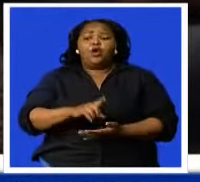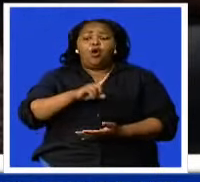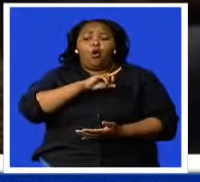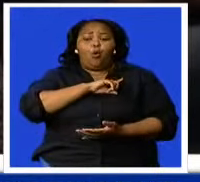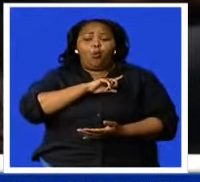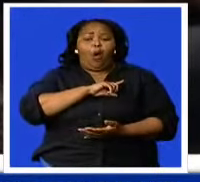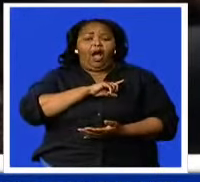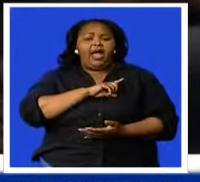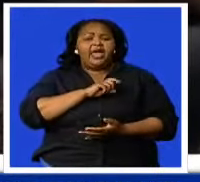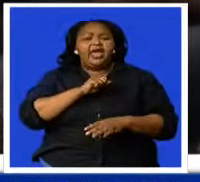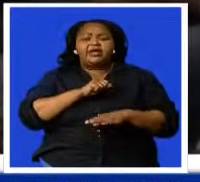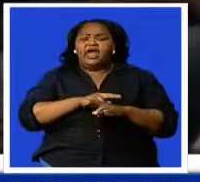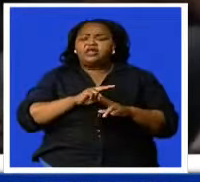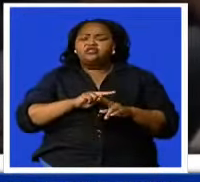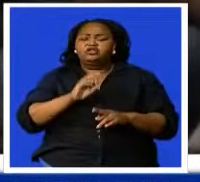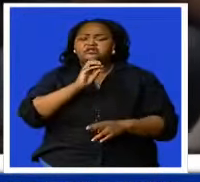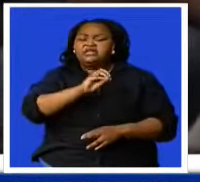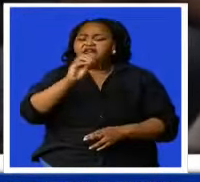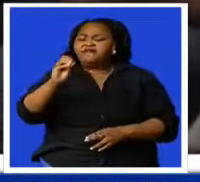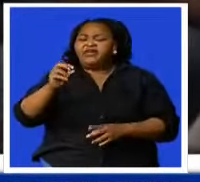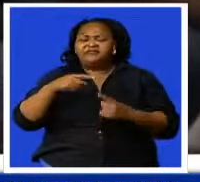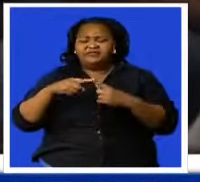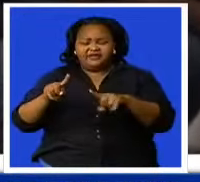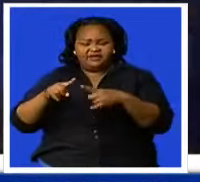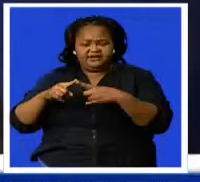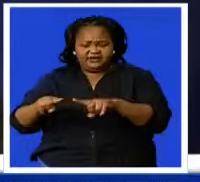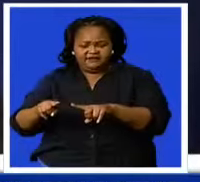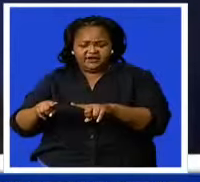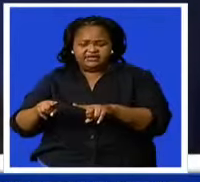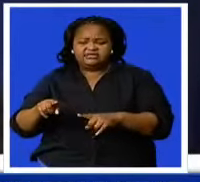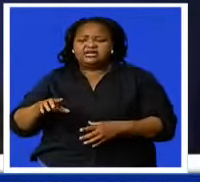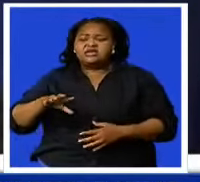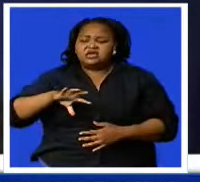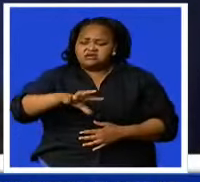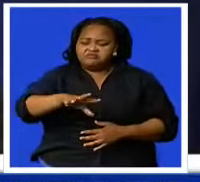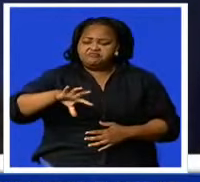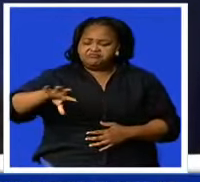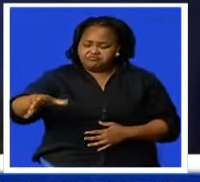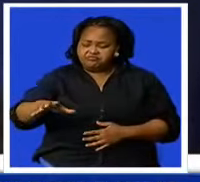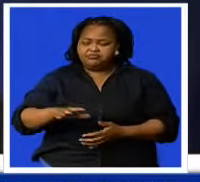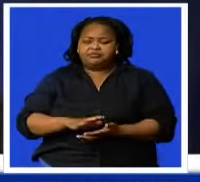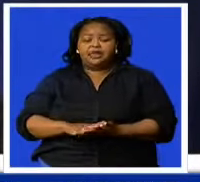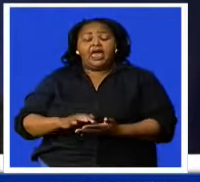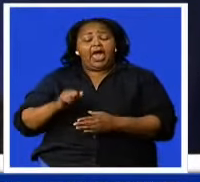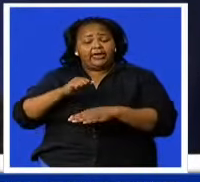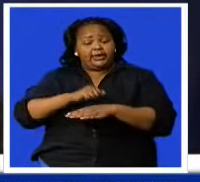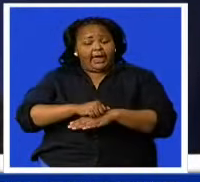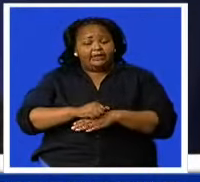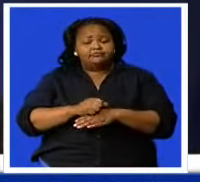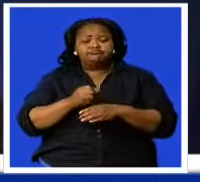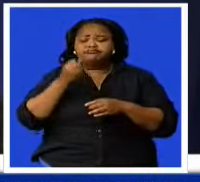kanye kanye abuke bayakhona kufaka imibono ukuthi la